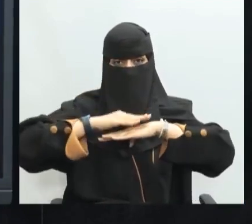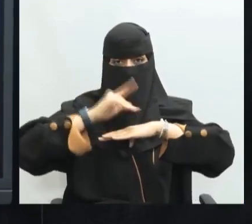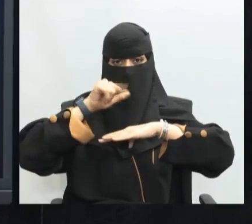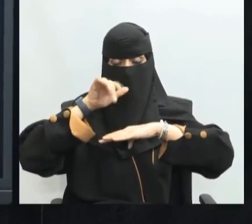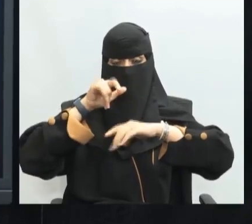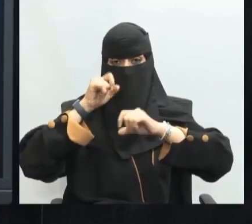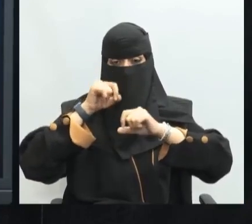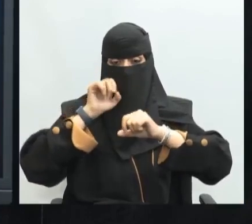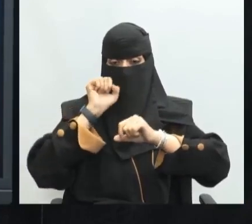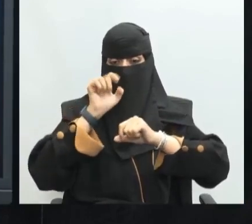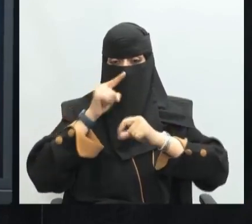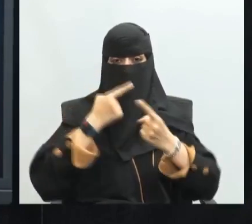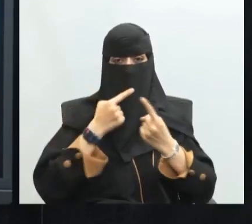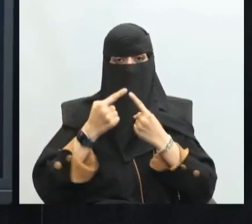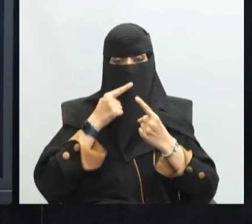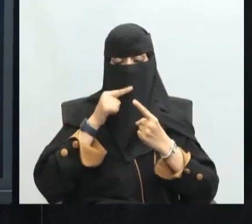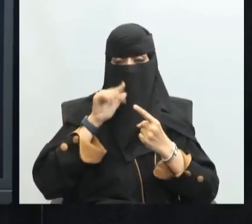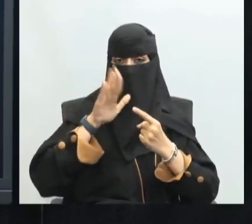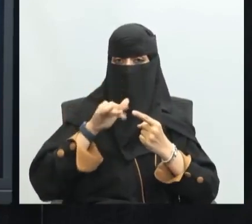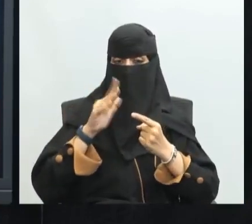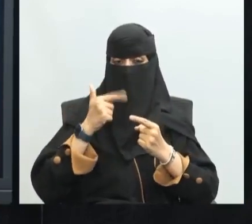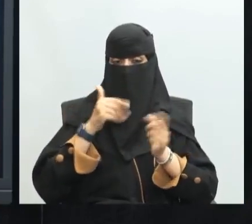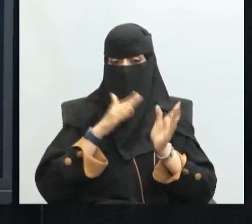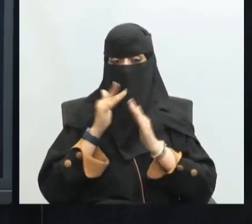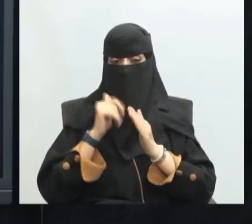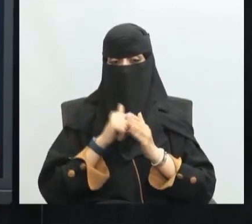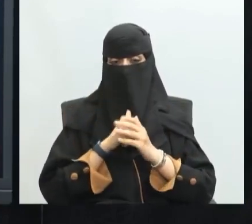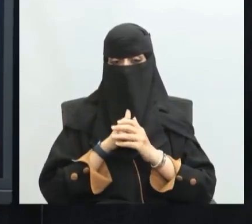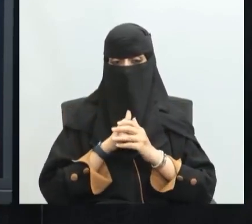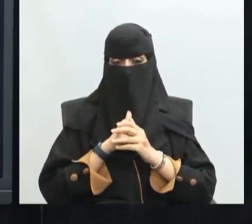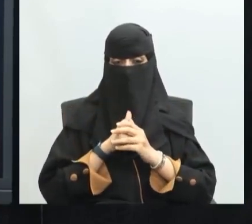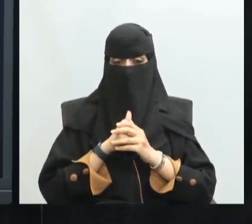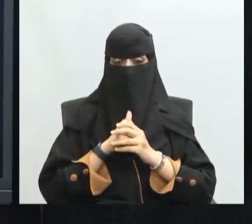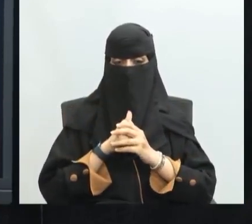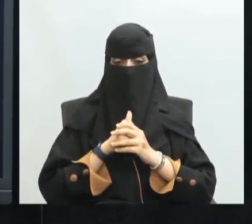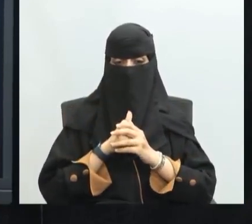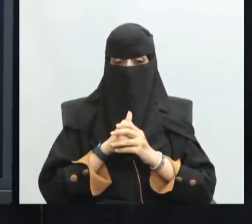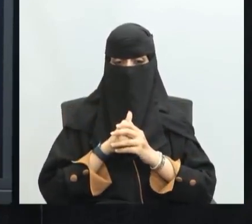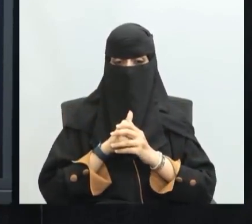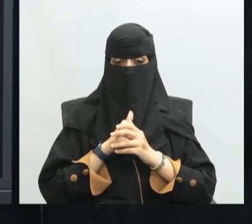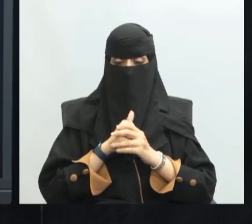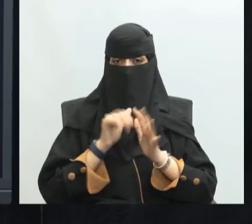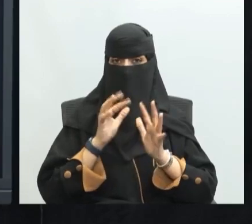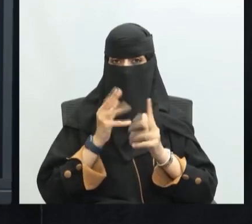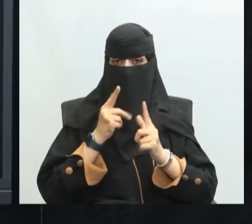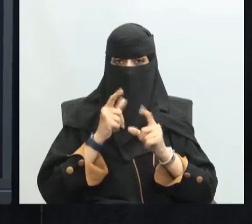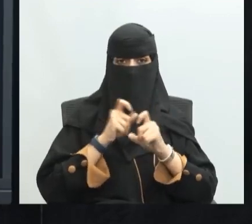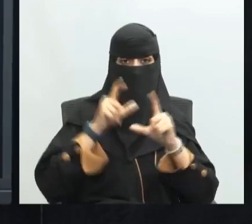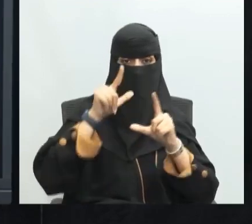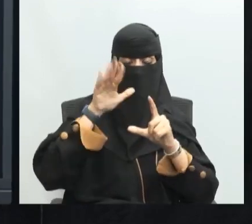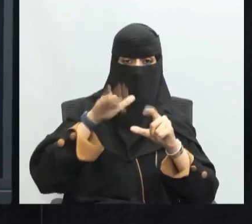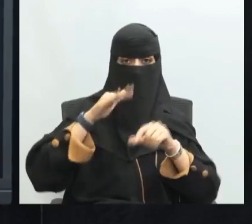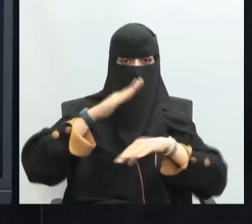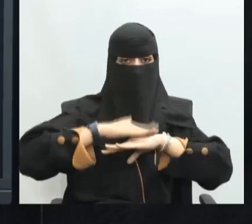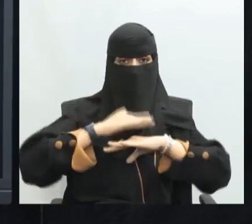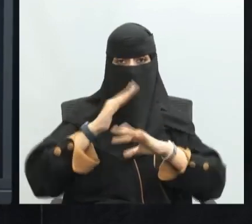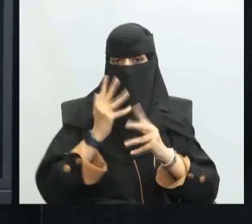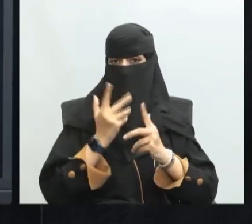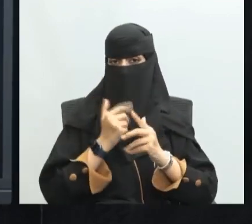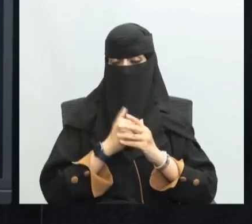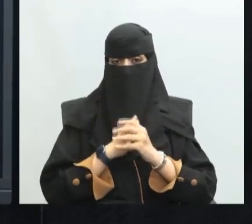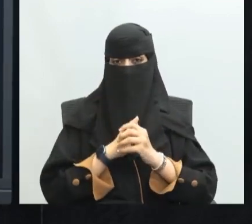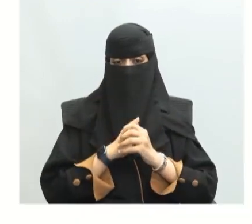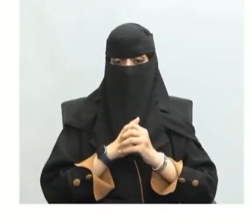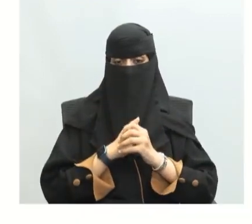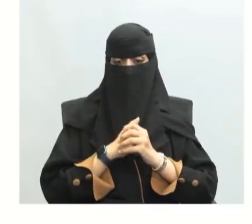واتباعها من اجل تحقيق الحوار الناجح فمن ابرز هذه الاداب ماذا